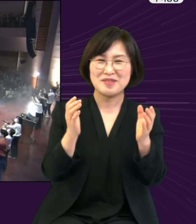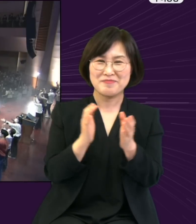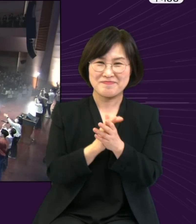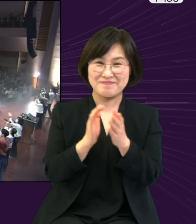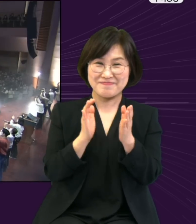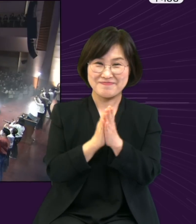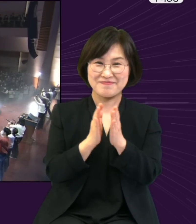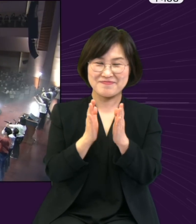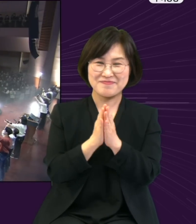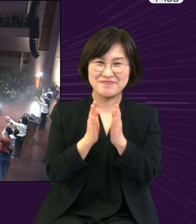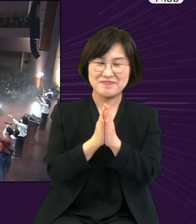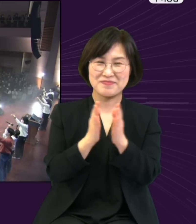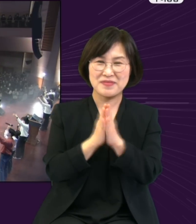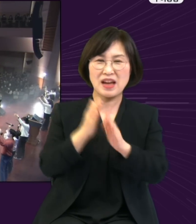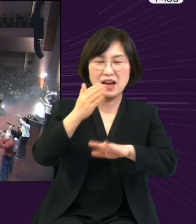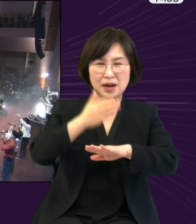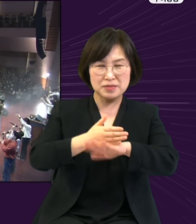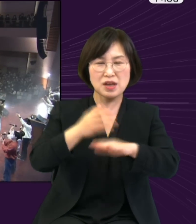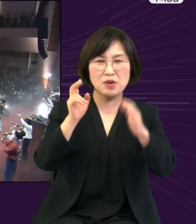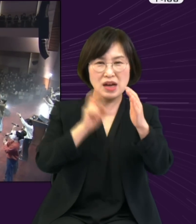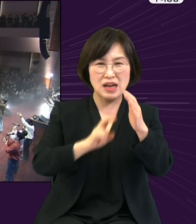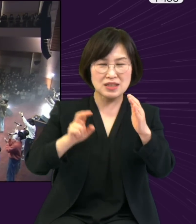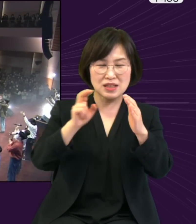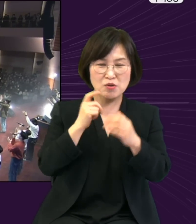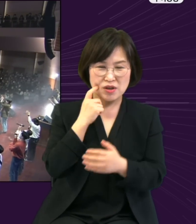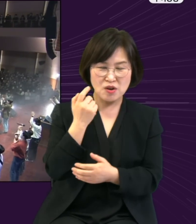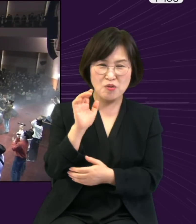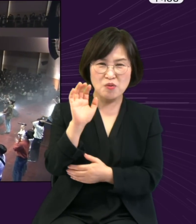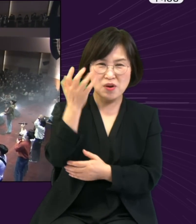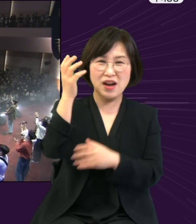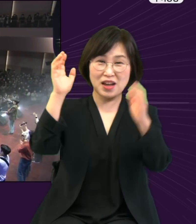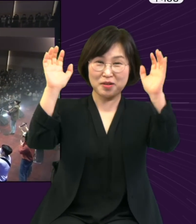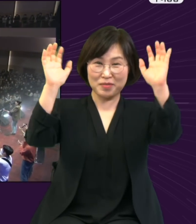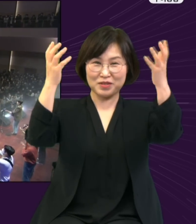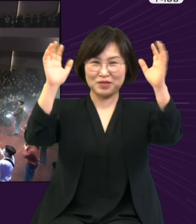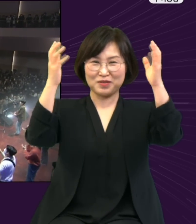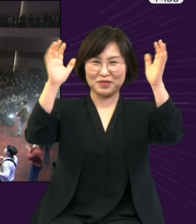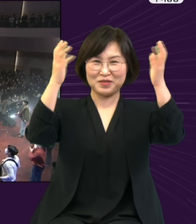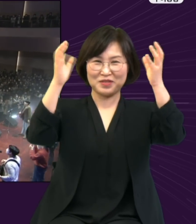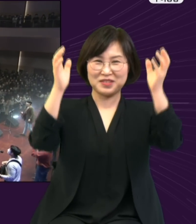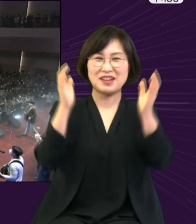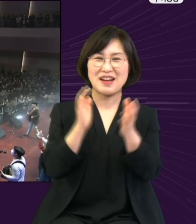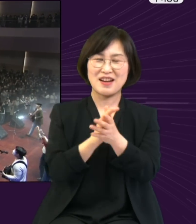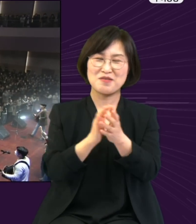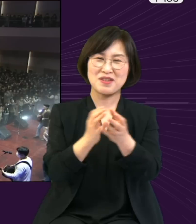감사와 찬양과 이 영광의 큰 박수 올려드려 나아갑니다. 할렐루야.